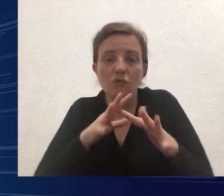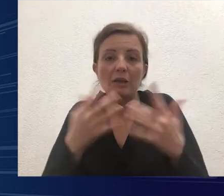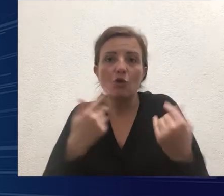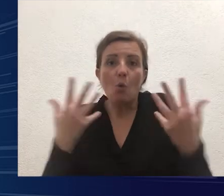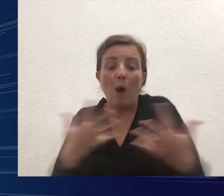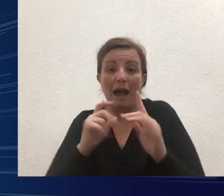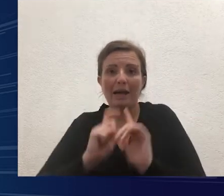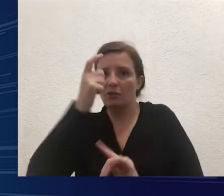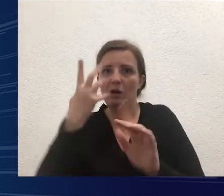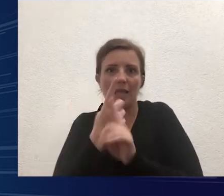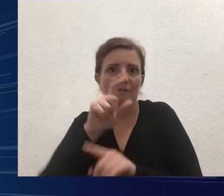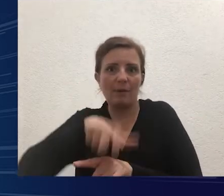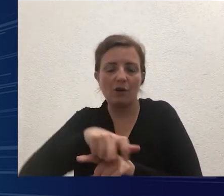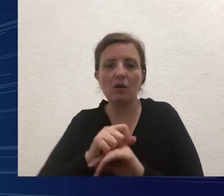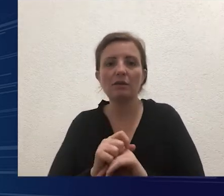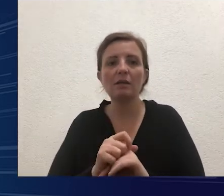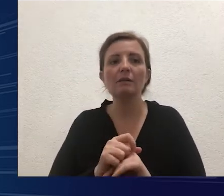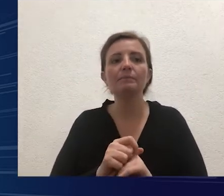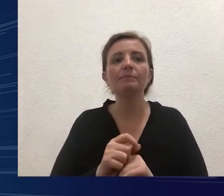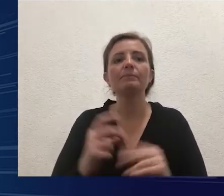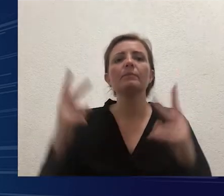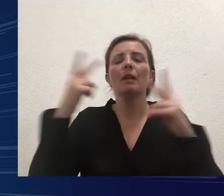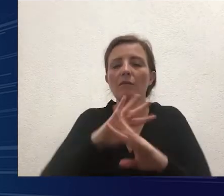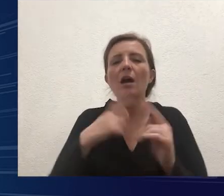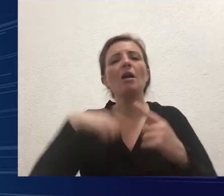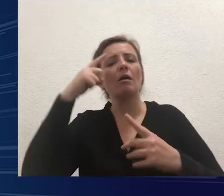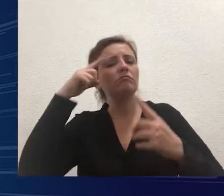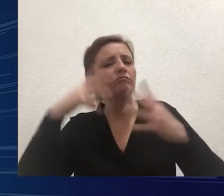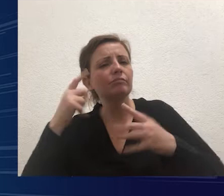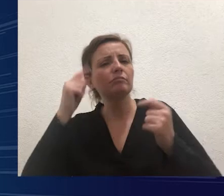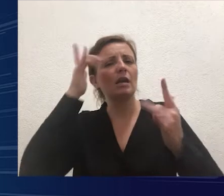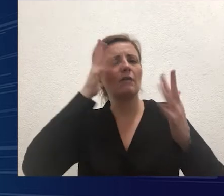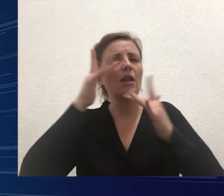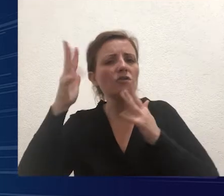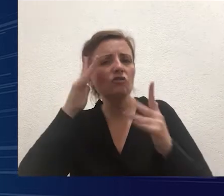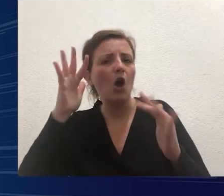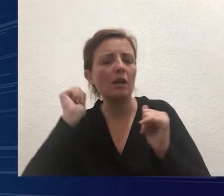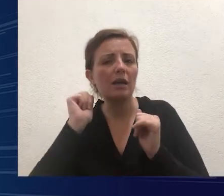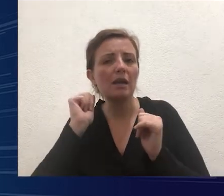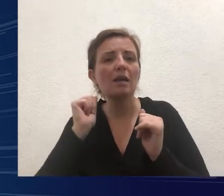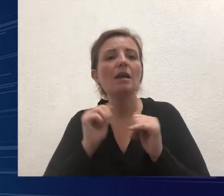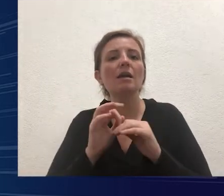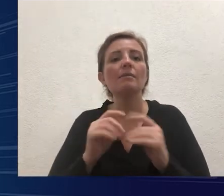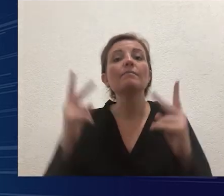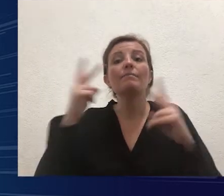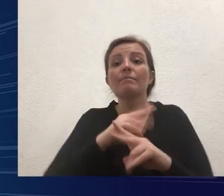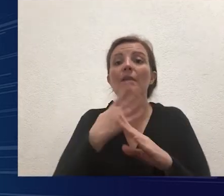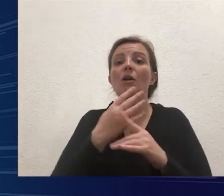stimolare qualche tipo di risposta sull'onda lunga di questi ragionamenti di queste considerazioni